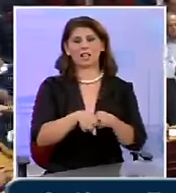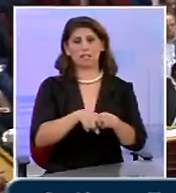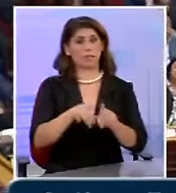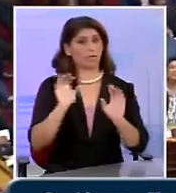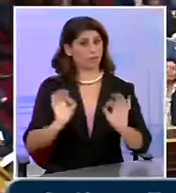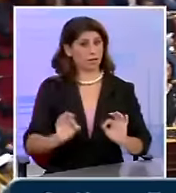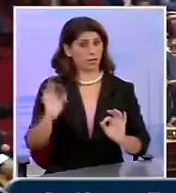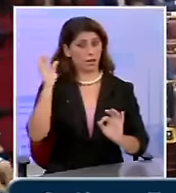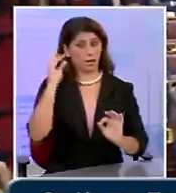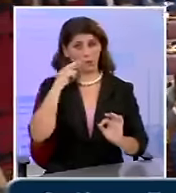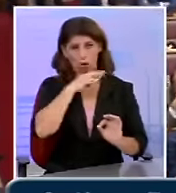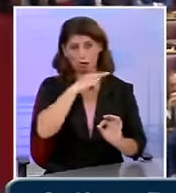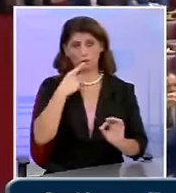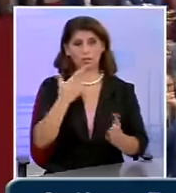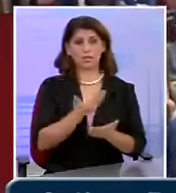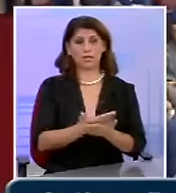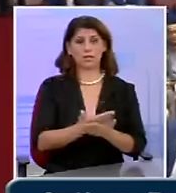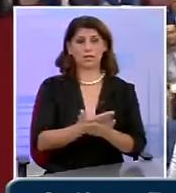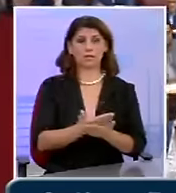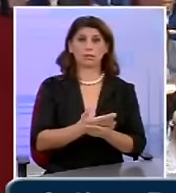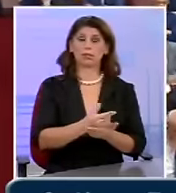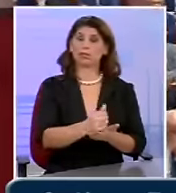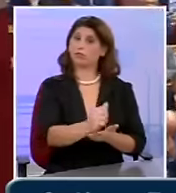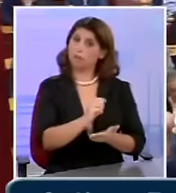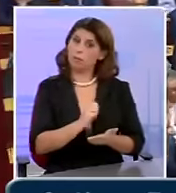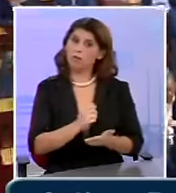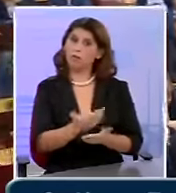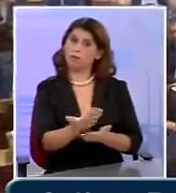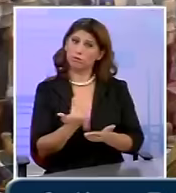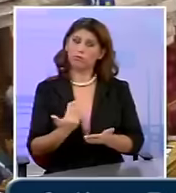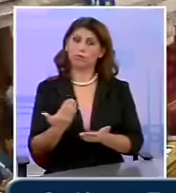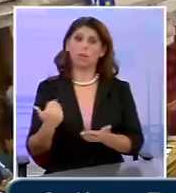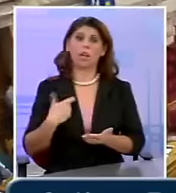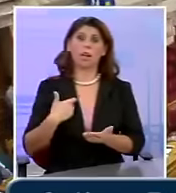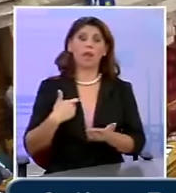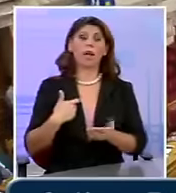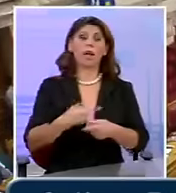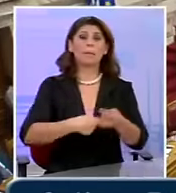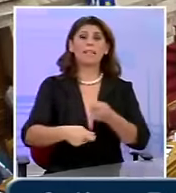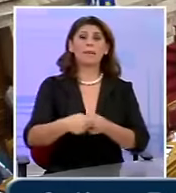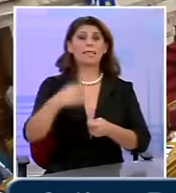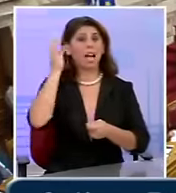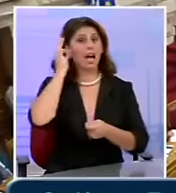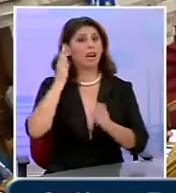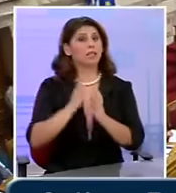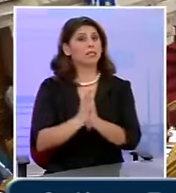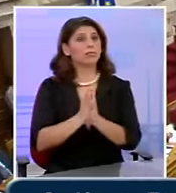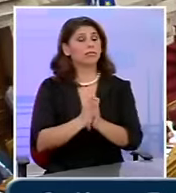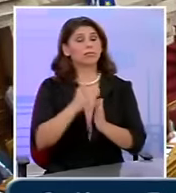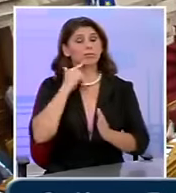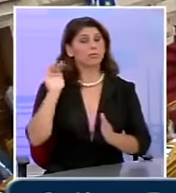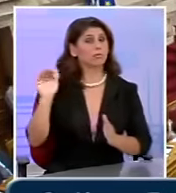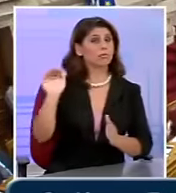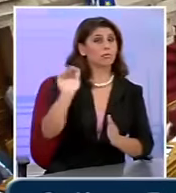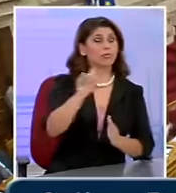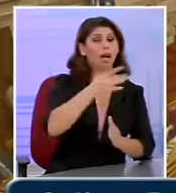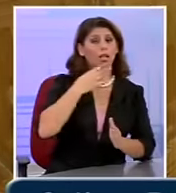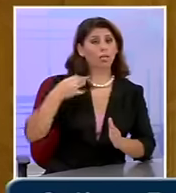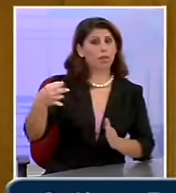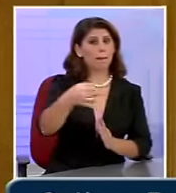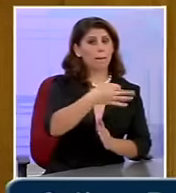Πρωθυπουργός ζήτησε να επιστρέψουν οι επενδύσεις. Εγώ θα κάνω έκκληση στους Γάλλους επιχειρηματίες. Και ήρθα εδώ με μια